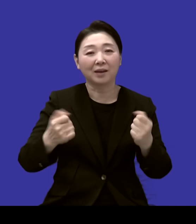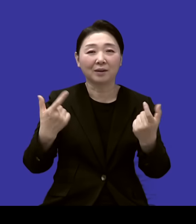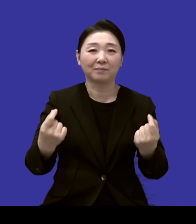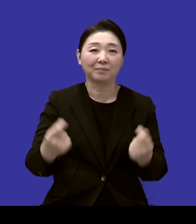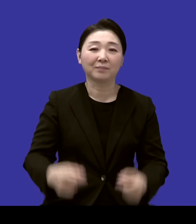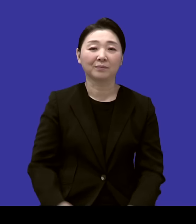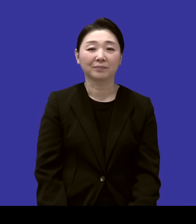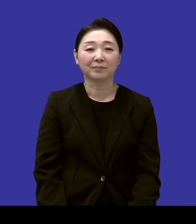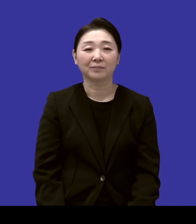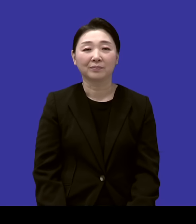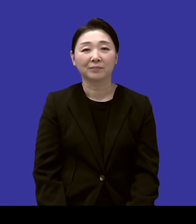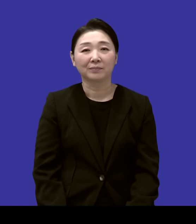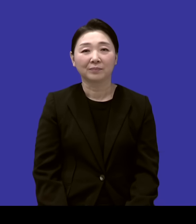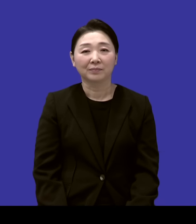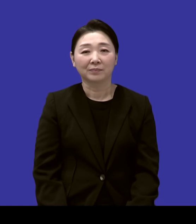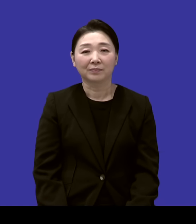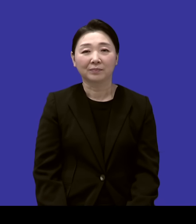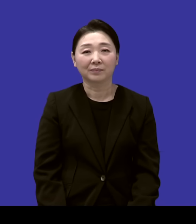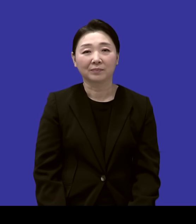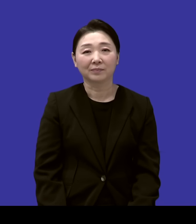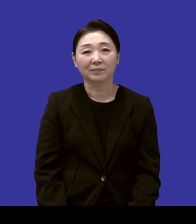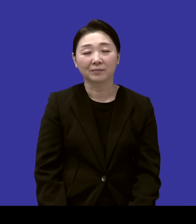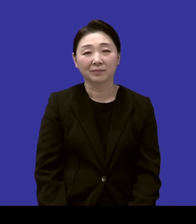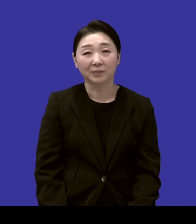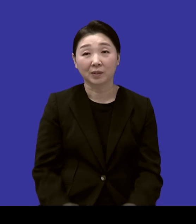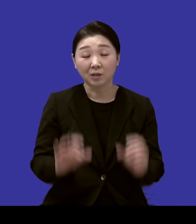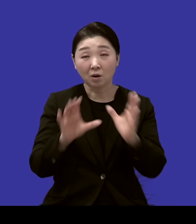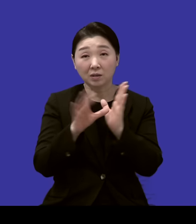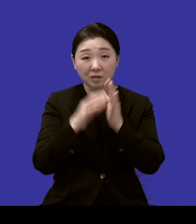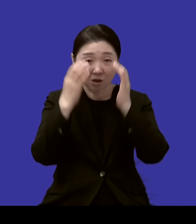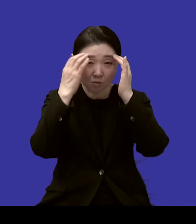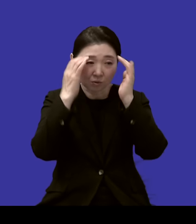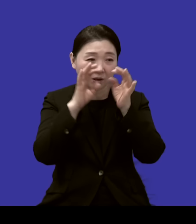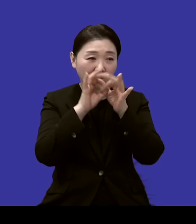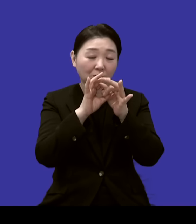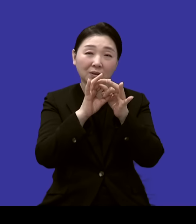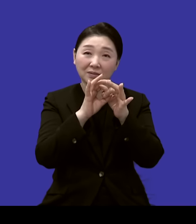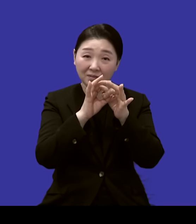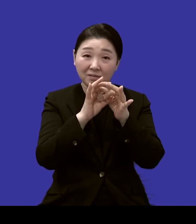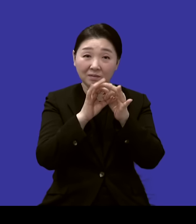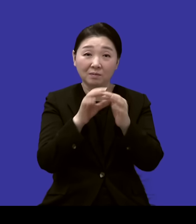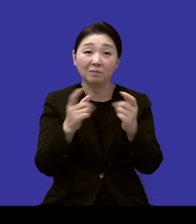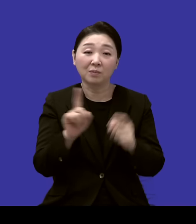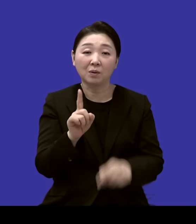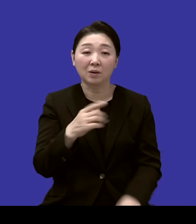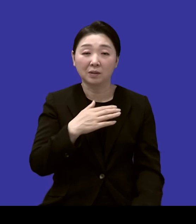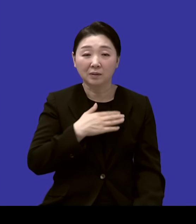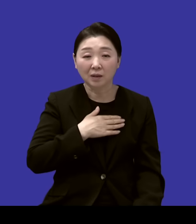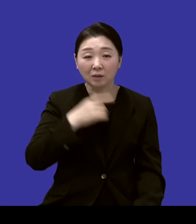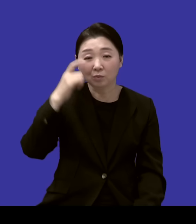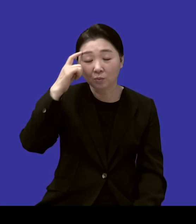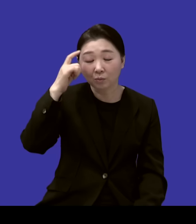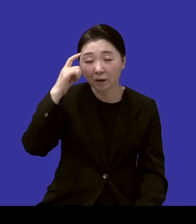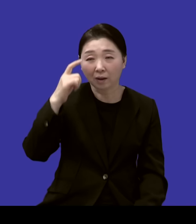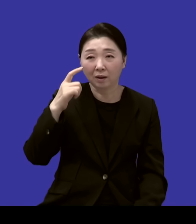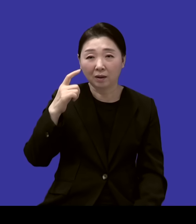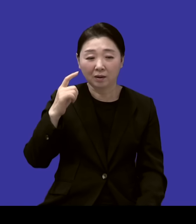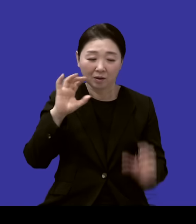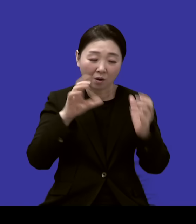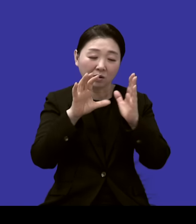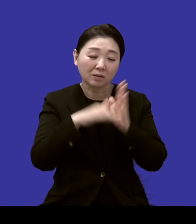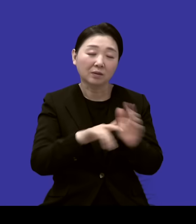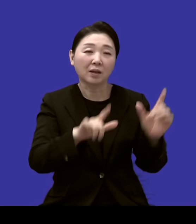그러네요. 이렇게 끝없는 어린 시절의 고난을 통해서 그런 아픔을 통해서 나는 왜 이런 어린 시절을